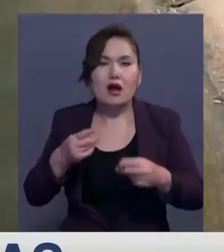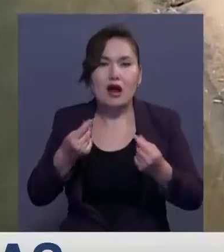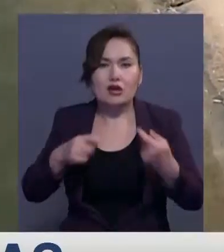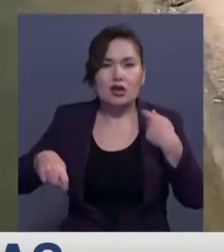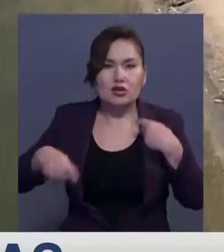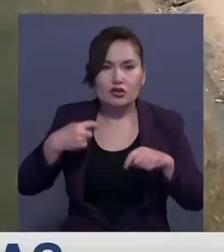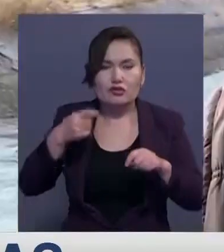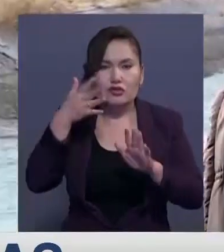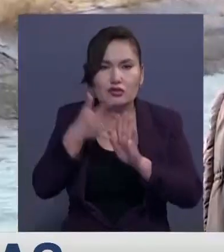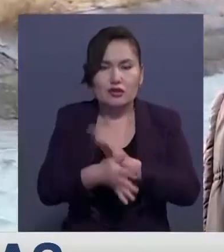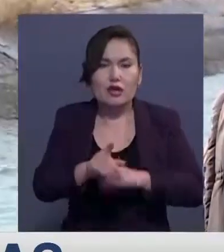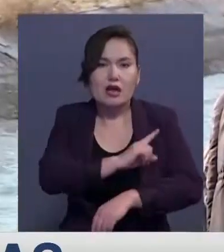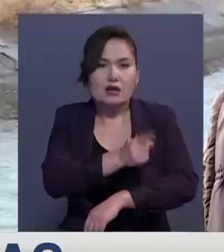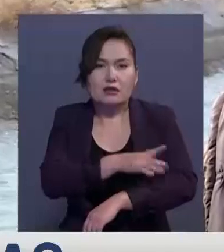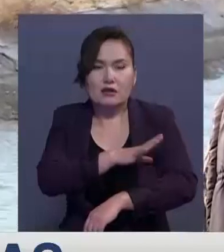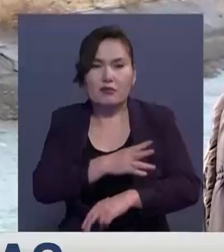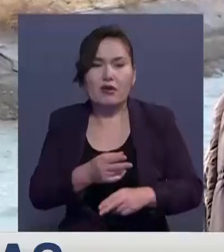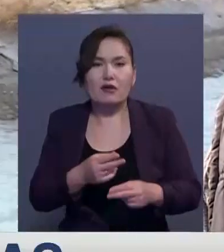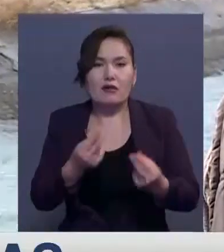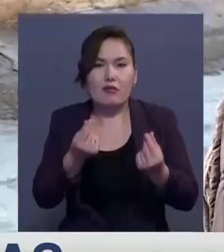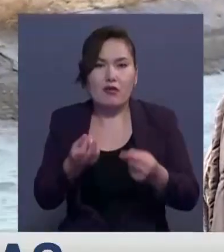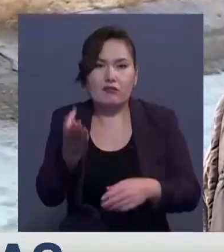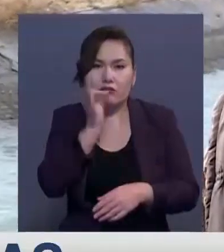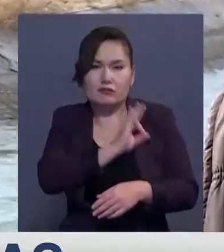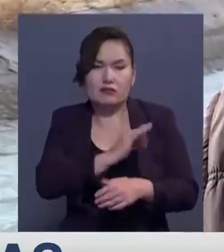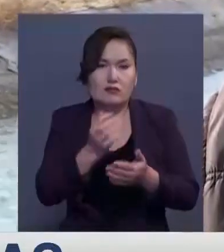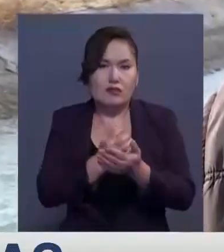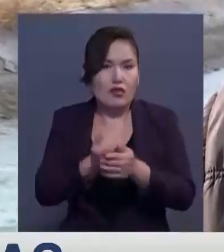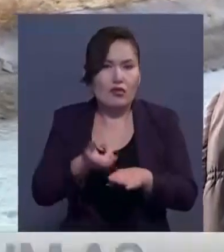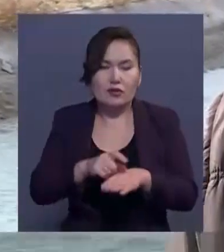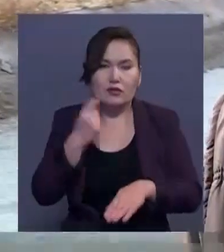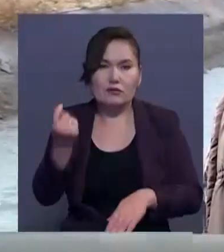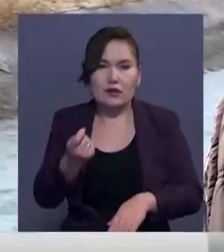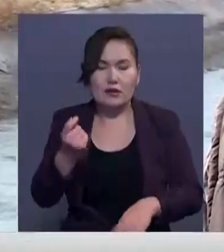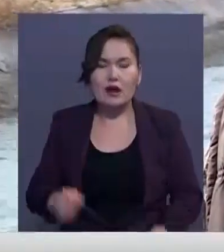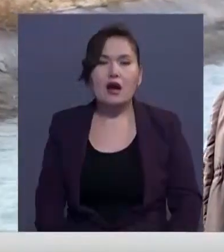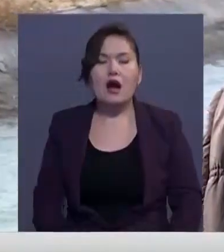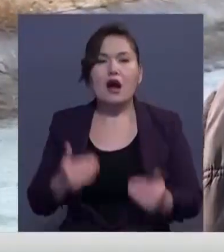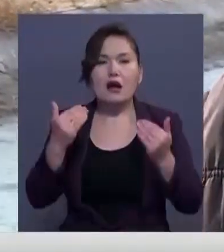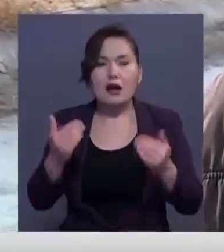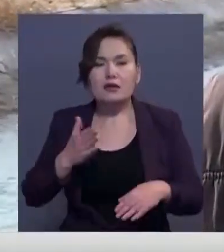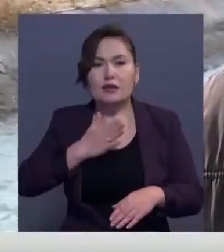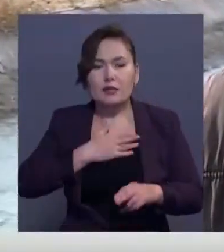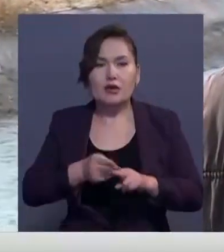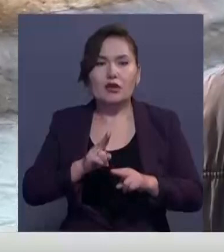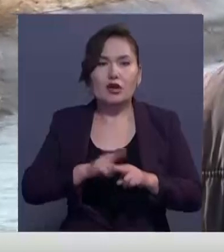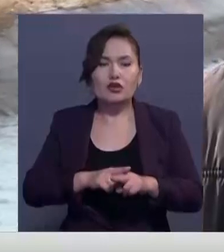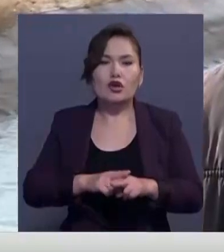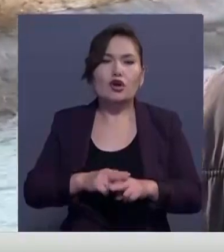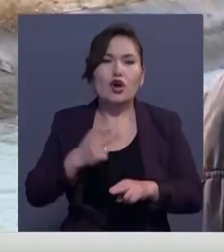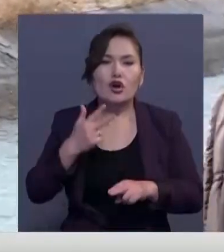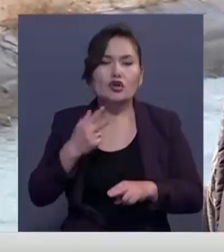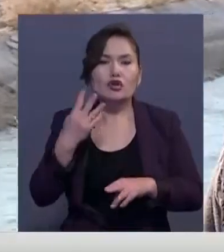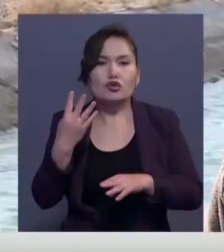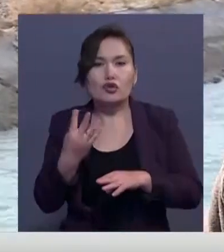пайда жоқ дейді дихандар. Бұрын біз 12 рет түсетін едіміз суды. Қазір біз 3 рет, 4 рет,